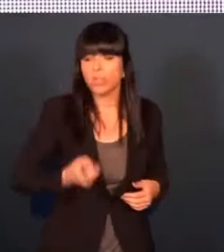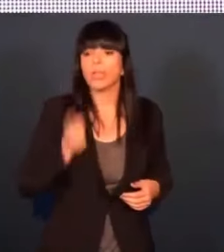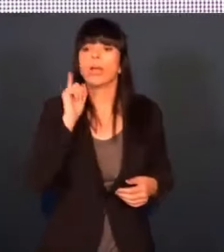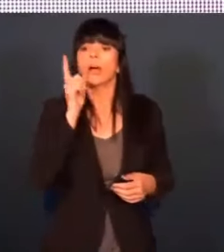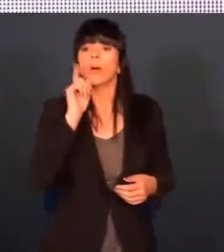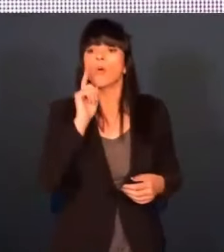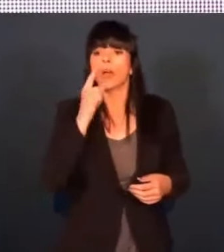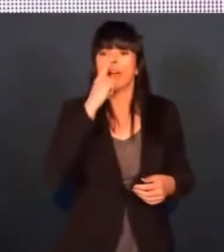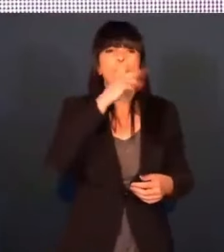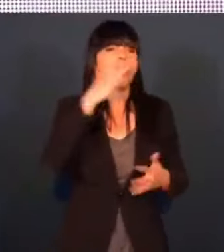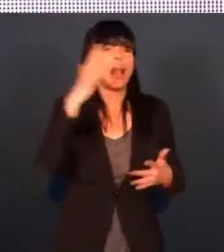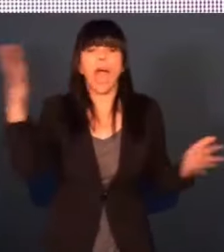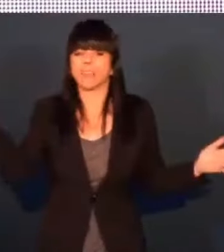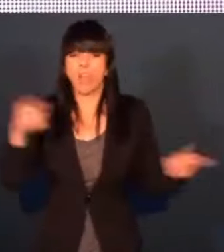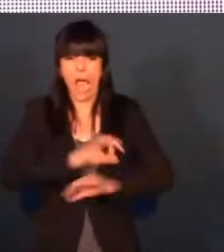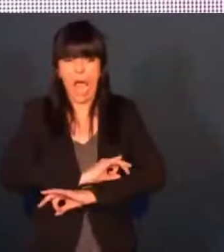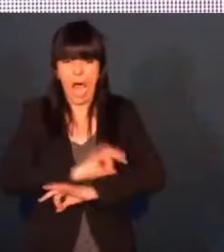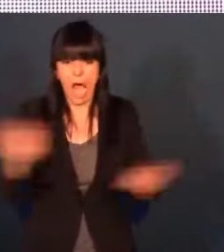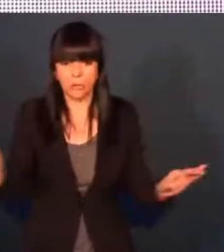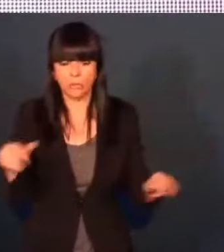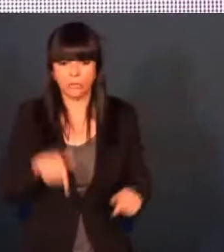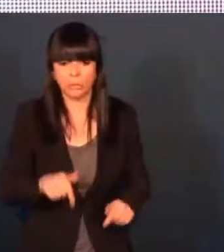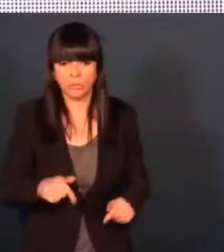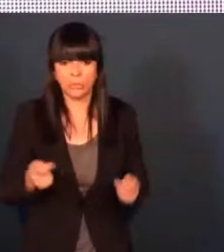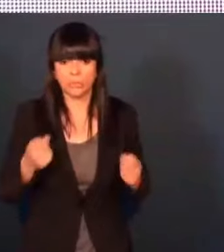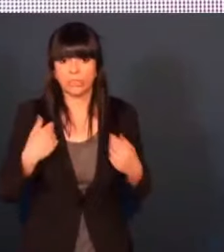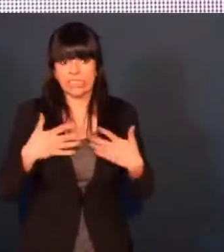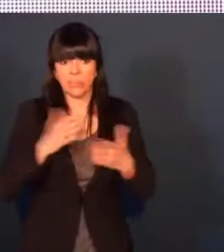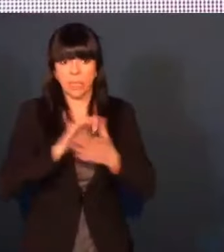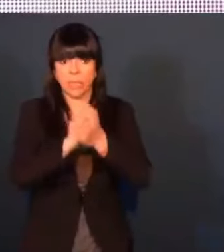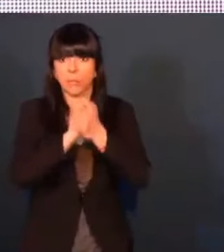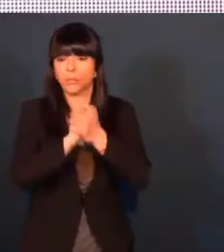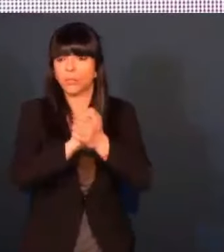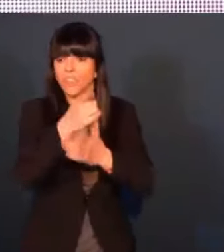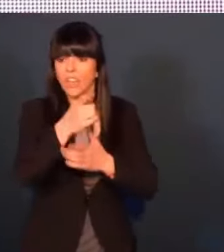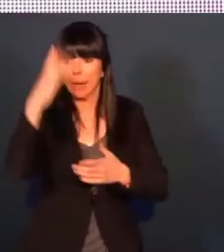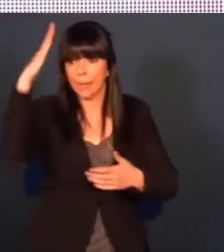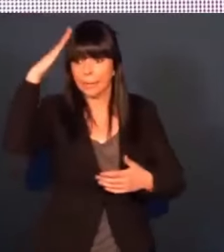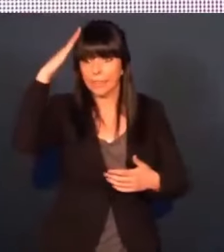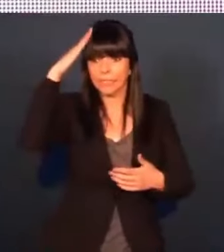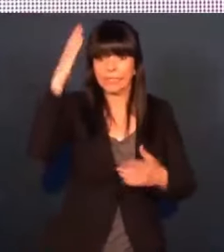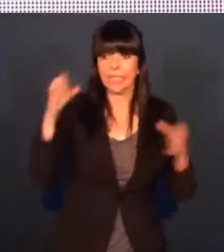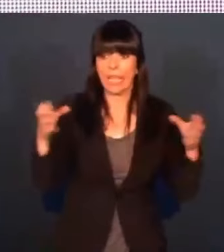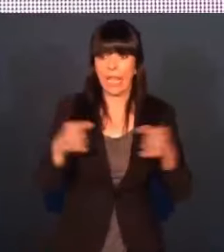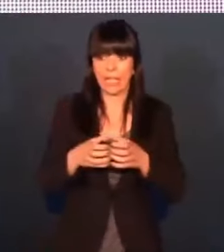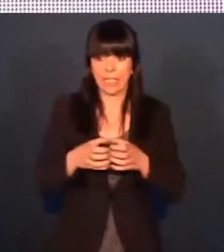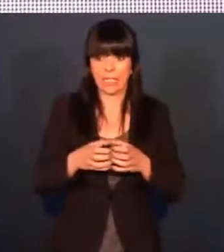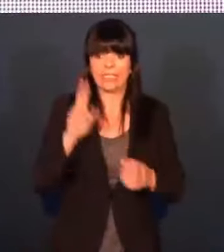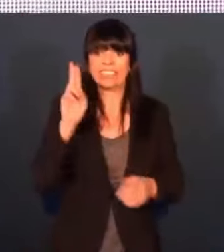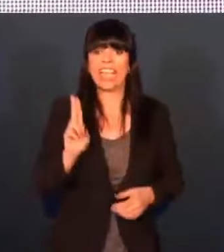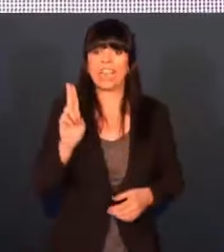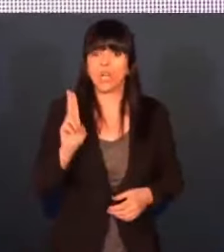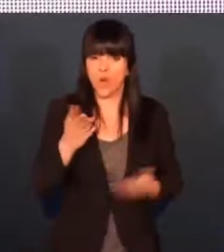която е прозрачна, ясна, специално искам да поздравя екипа на министър Цеков, както и на Министерство на